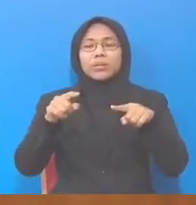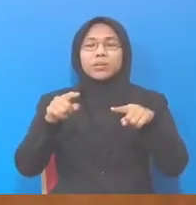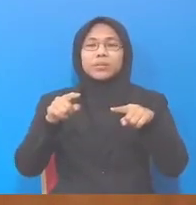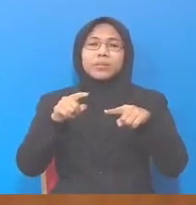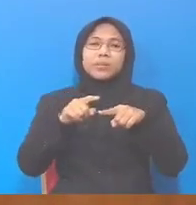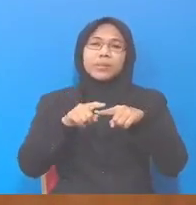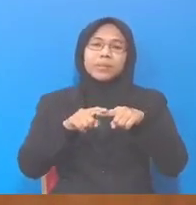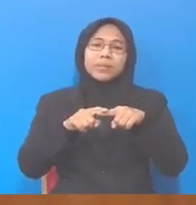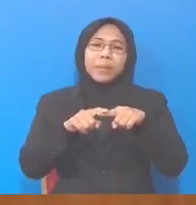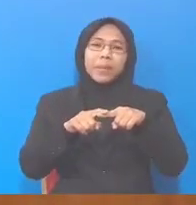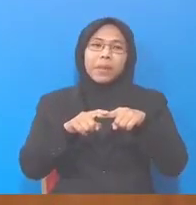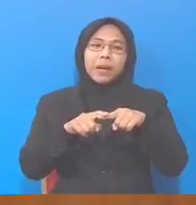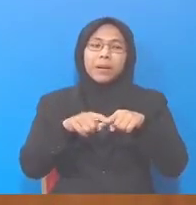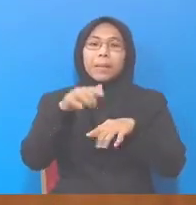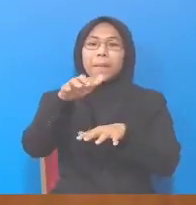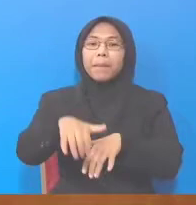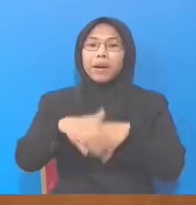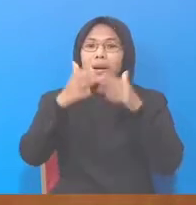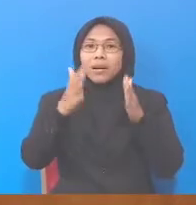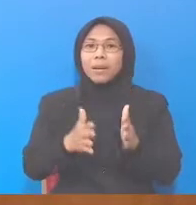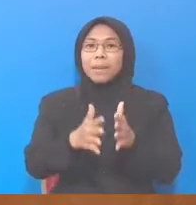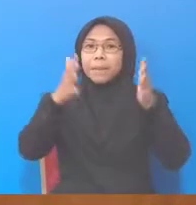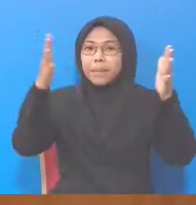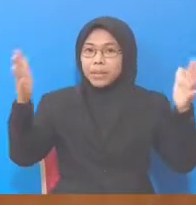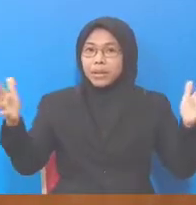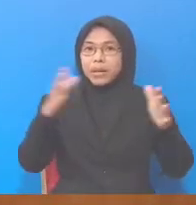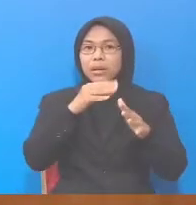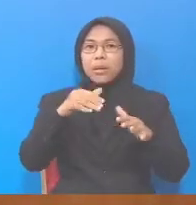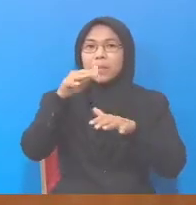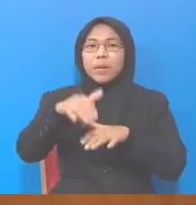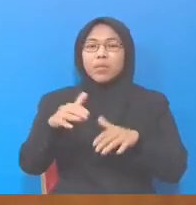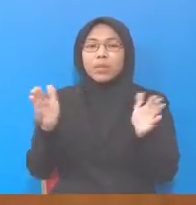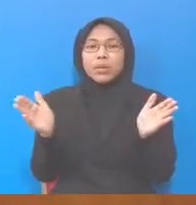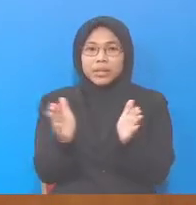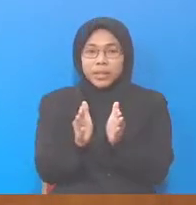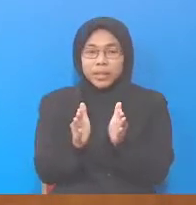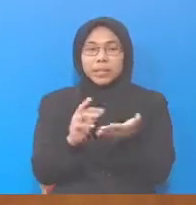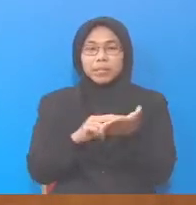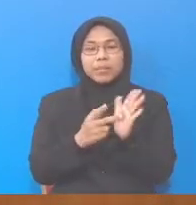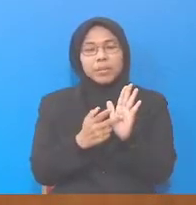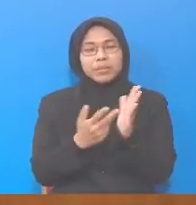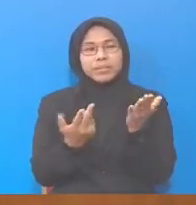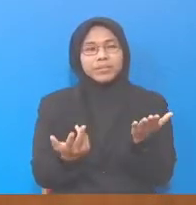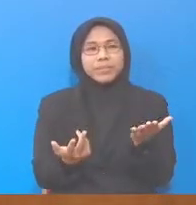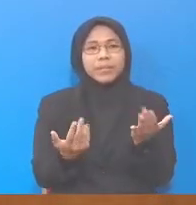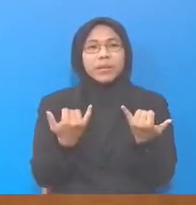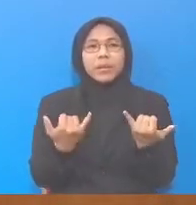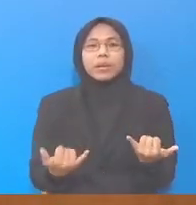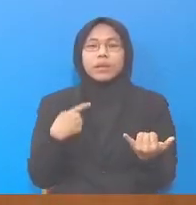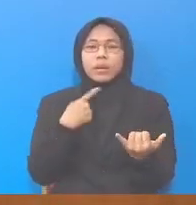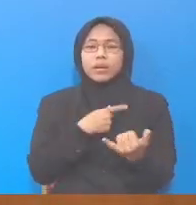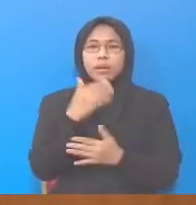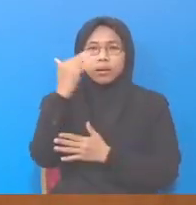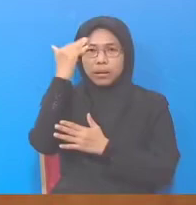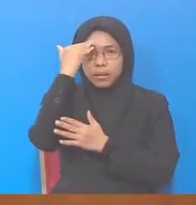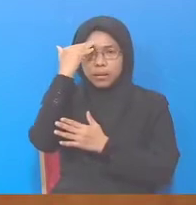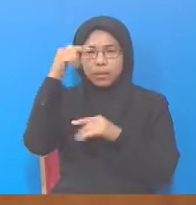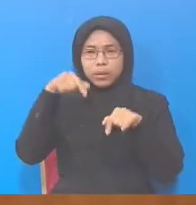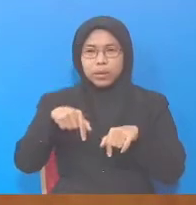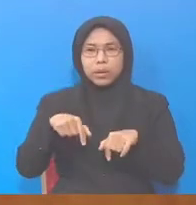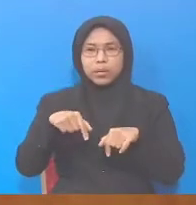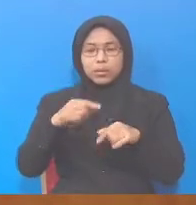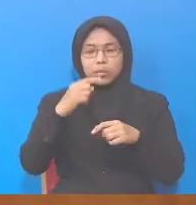the open IP ladang-ladang besar dan juga pukul-pukul kecil dimana seperti yang kita sedia maklum